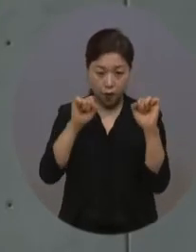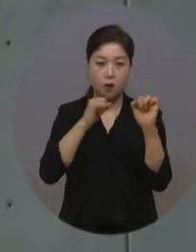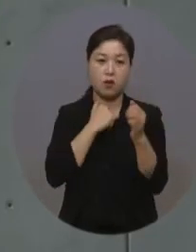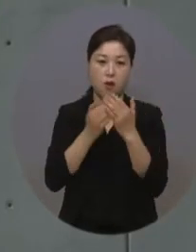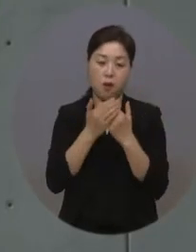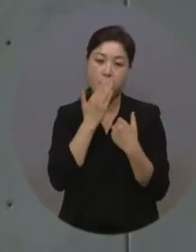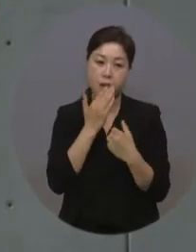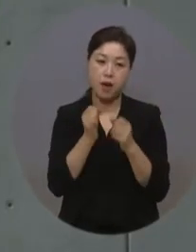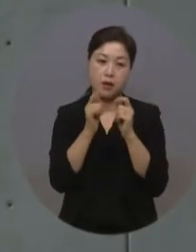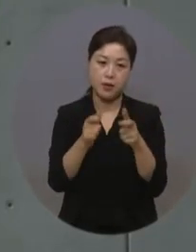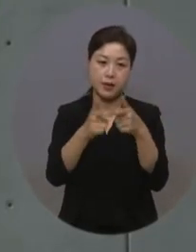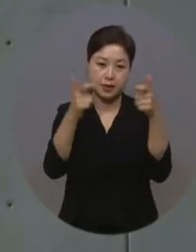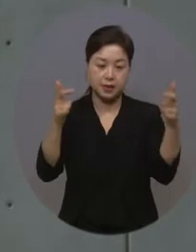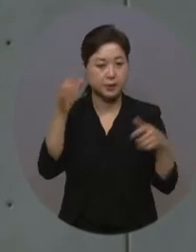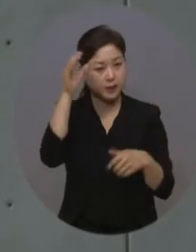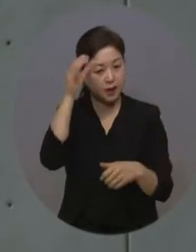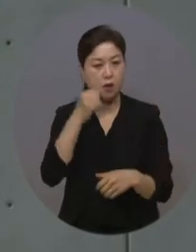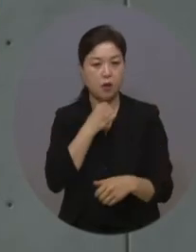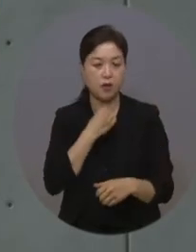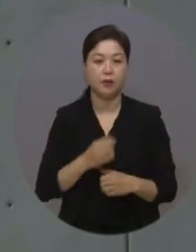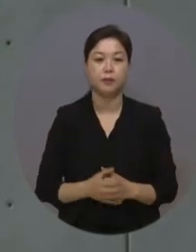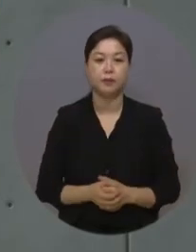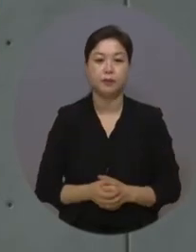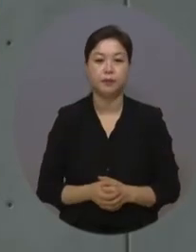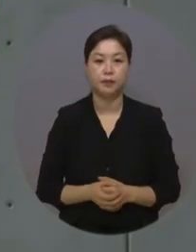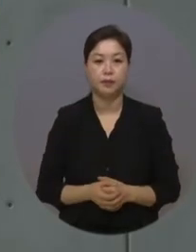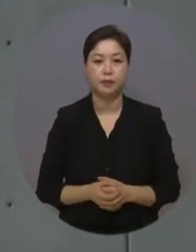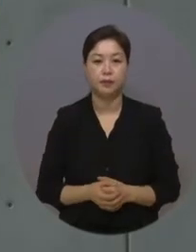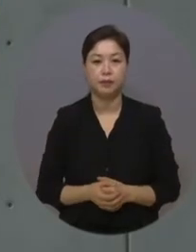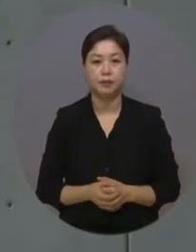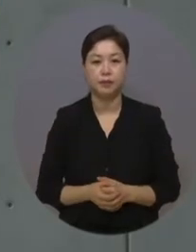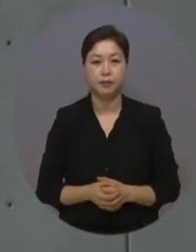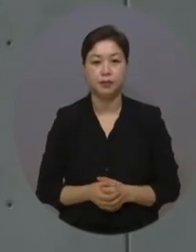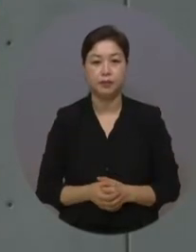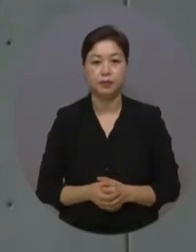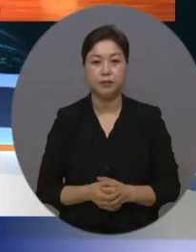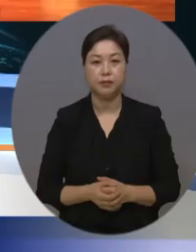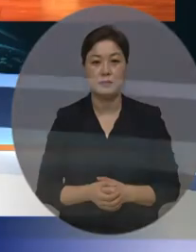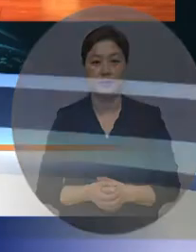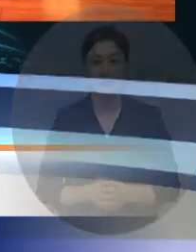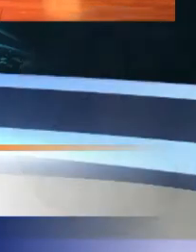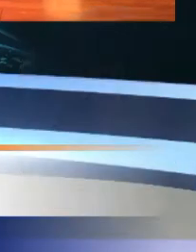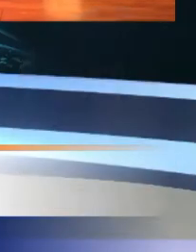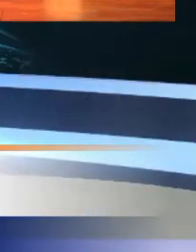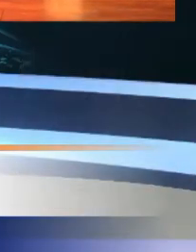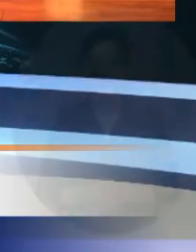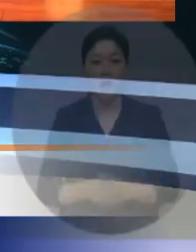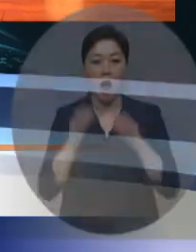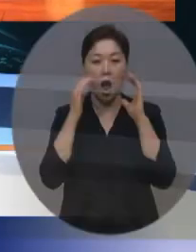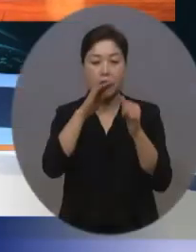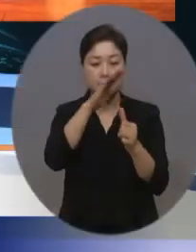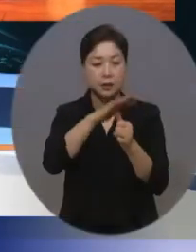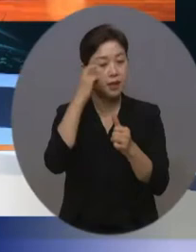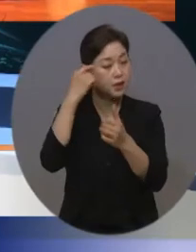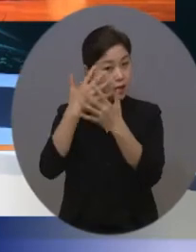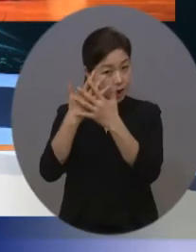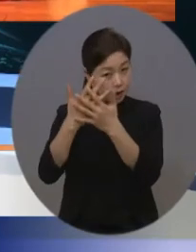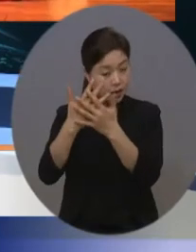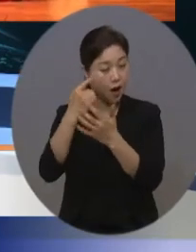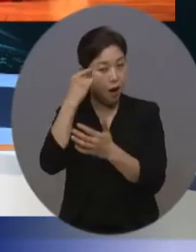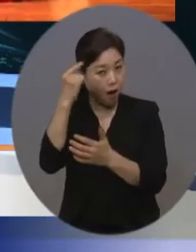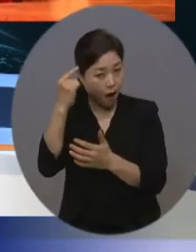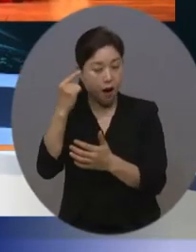기회가 많아지길 기대해봅니다. 복지TV 전북방송 최정은입니다. 어린이들의 상상력과